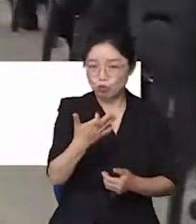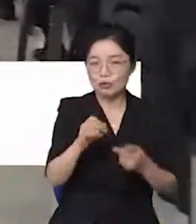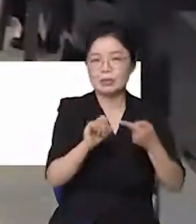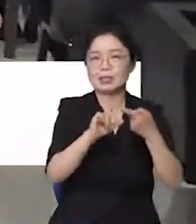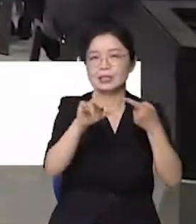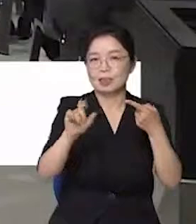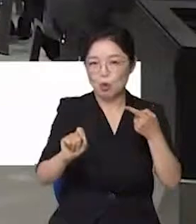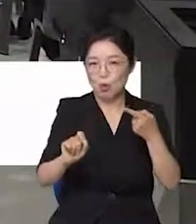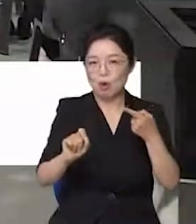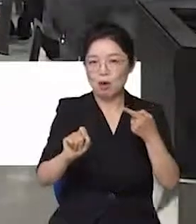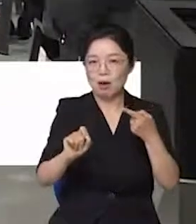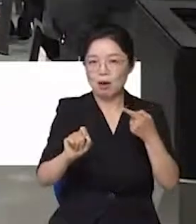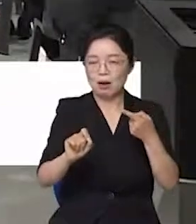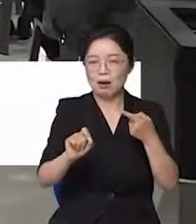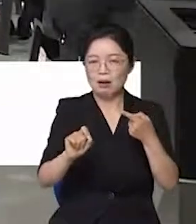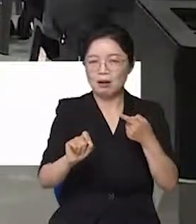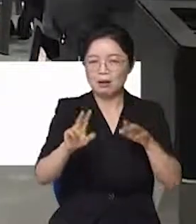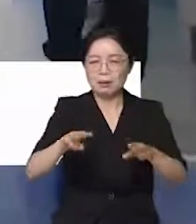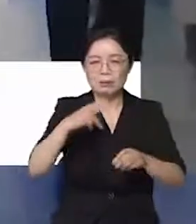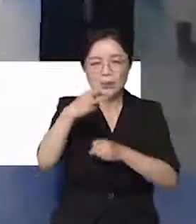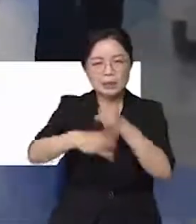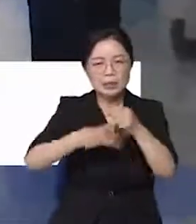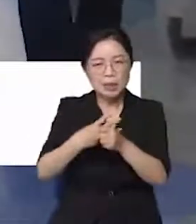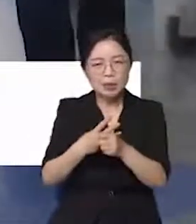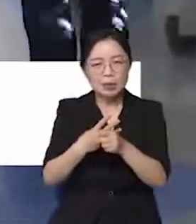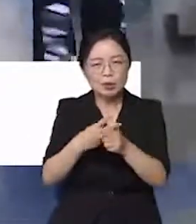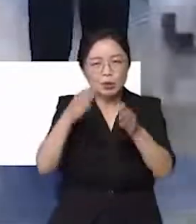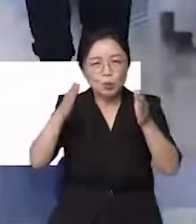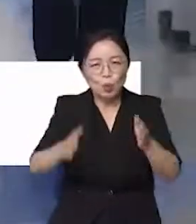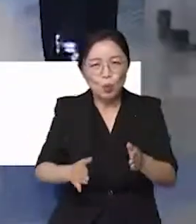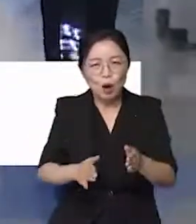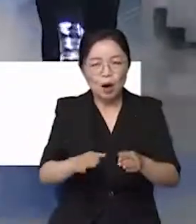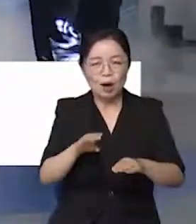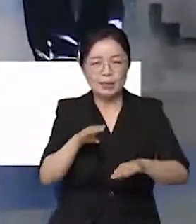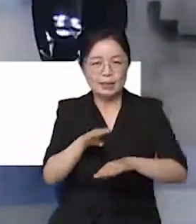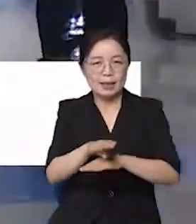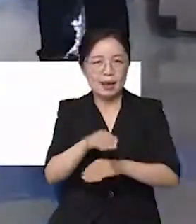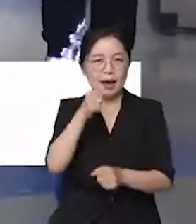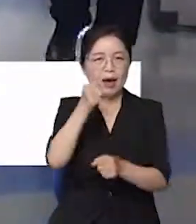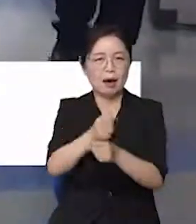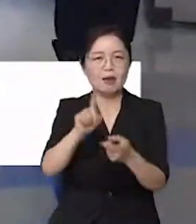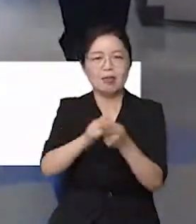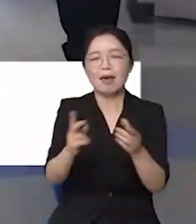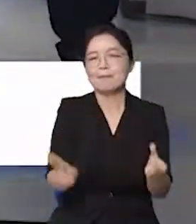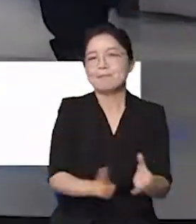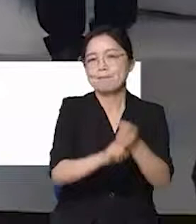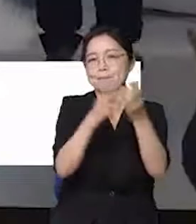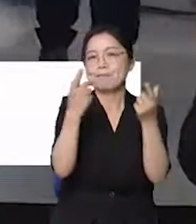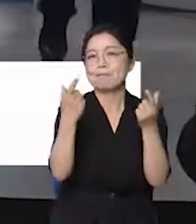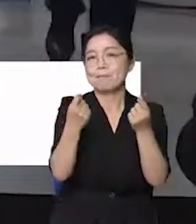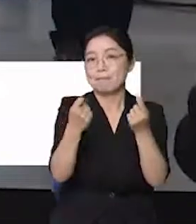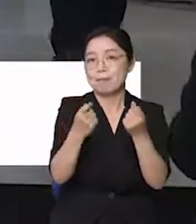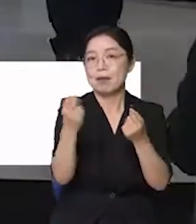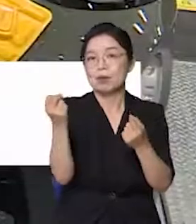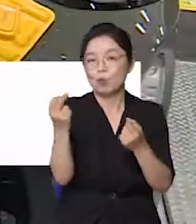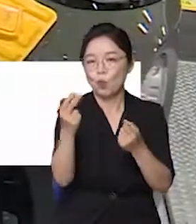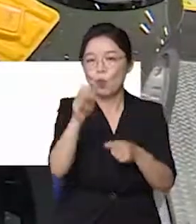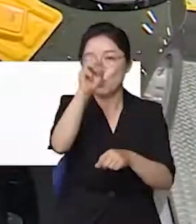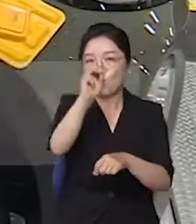이후 3년도 안 돼 캐스퍼를 양산한 건 기적과 같은 일이라며 노사 상생을 핵심으로 한 광주형